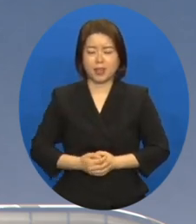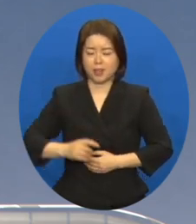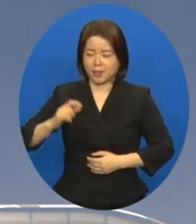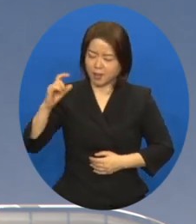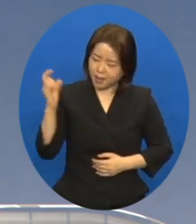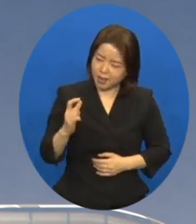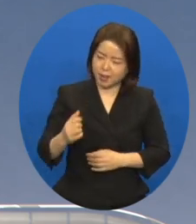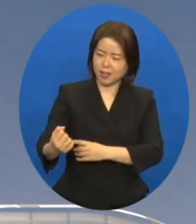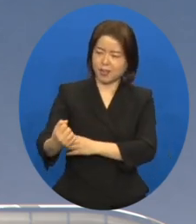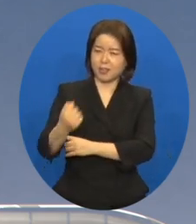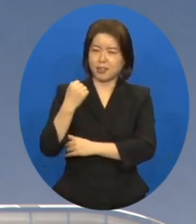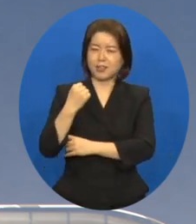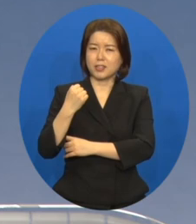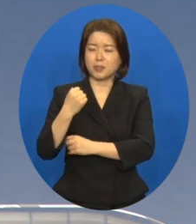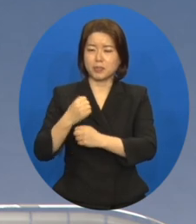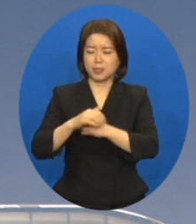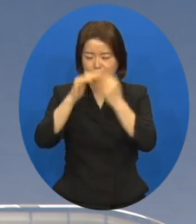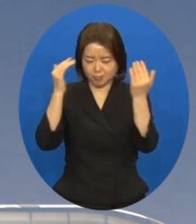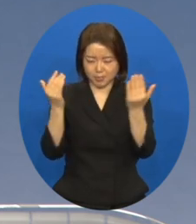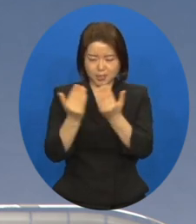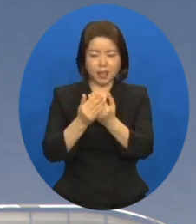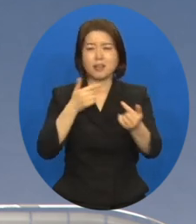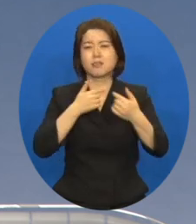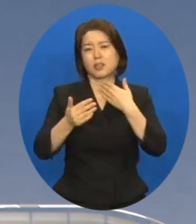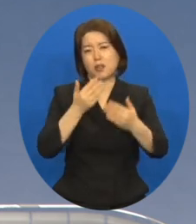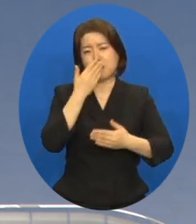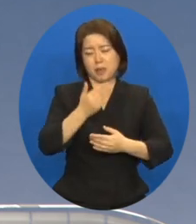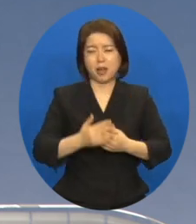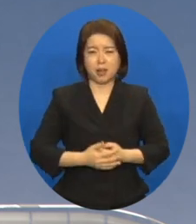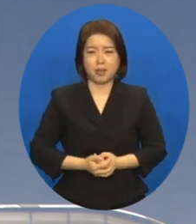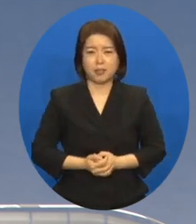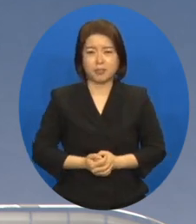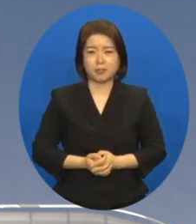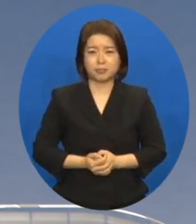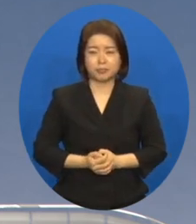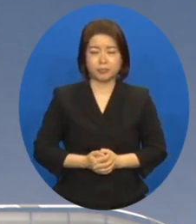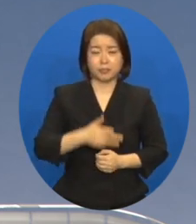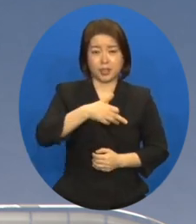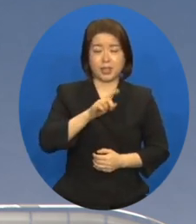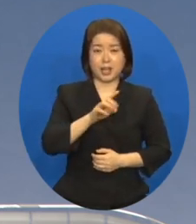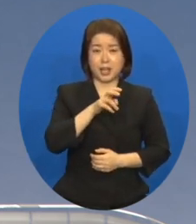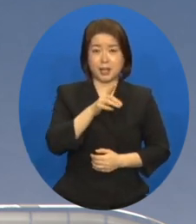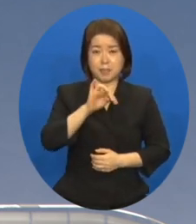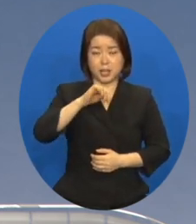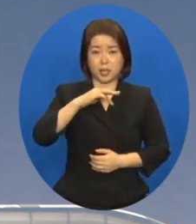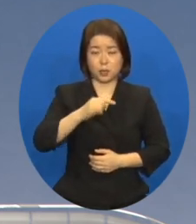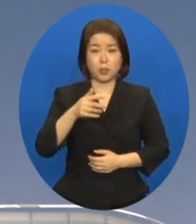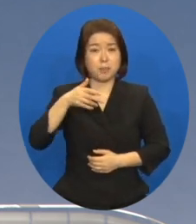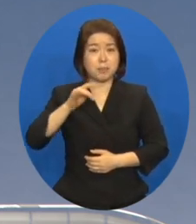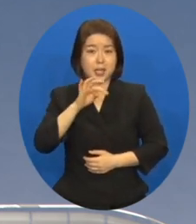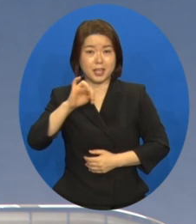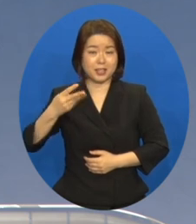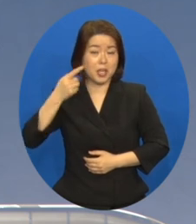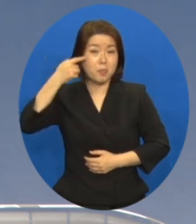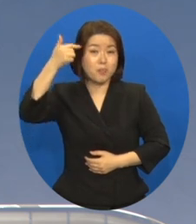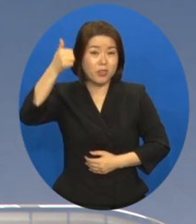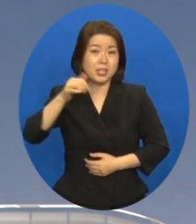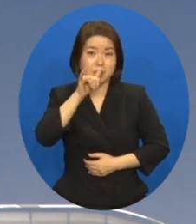강력한 성령의 역사를 다 체험하게 됩니다. 카메론 페리 박사라는 목사님이 계십니다.